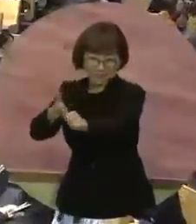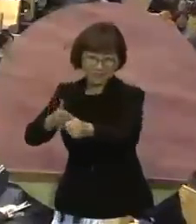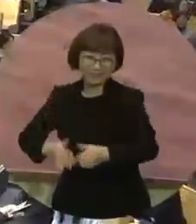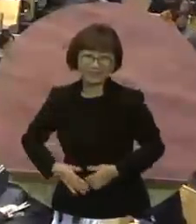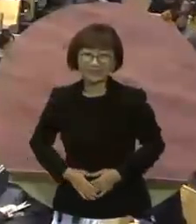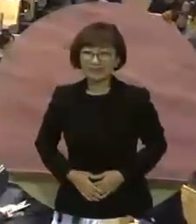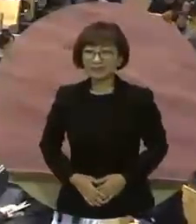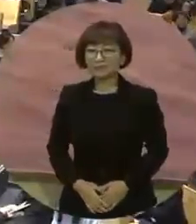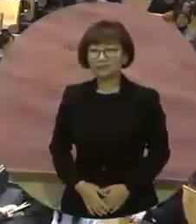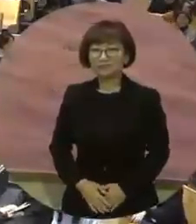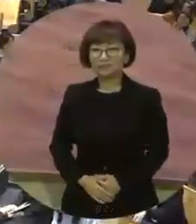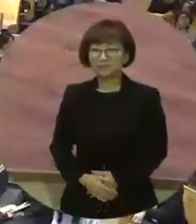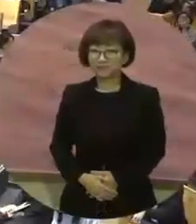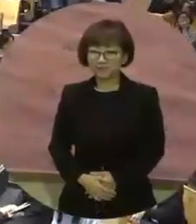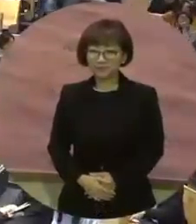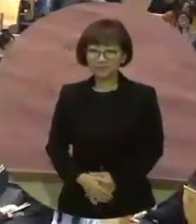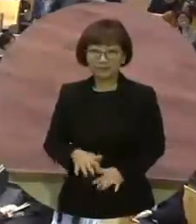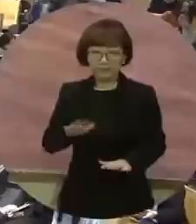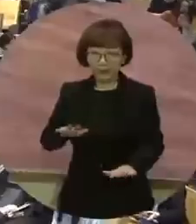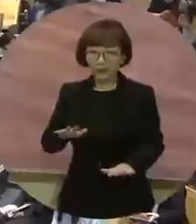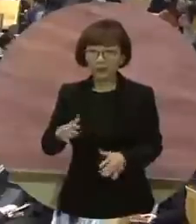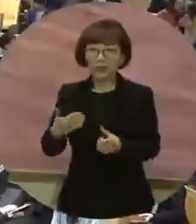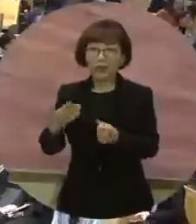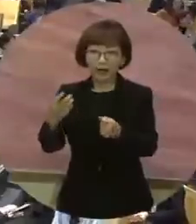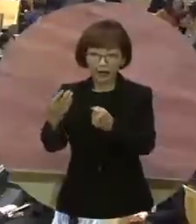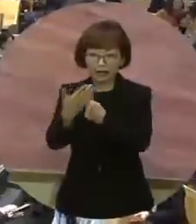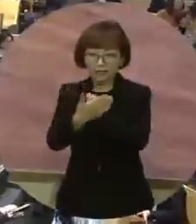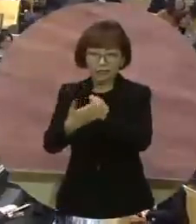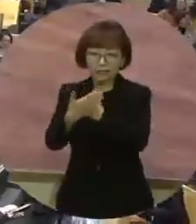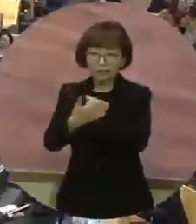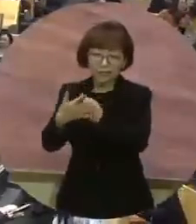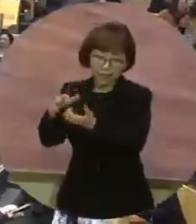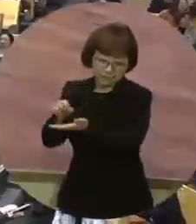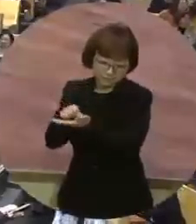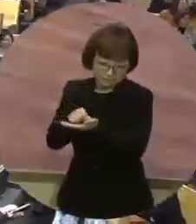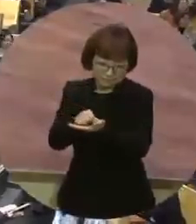우리 한 번 더 인사하겠습니다. 은혜를 머물게 합시다.